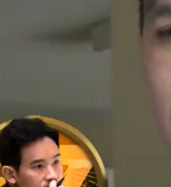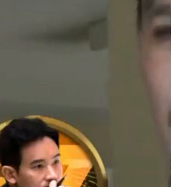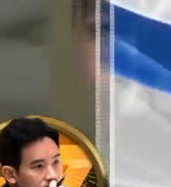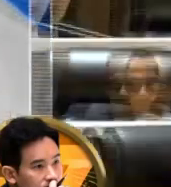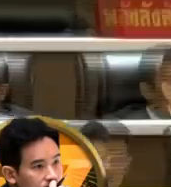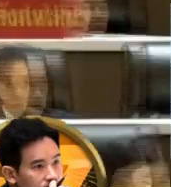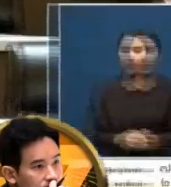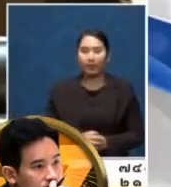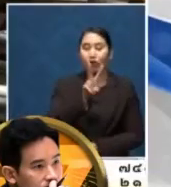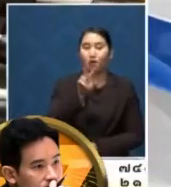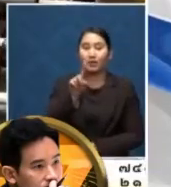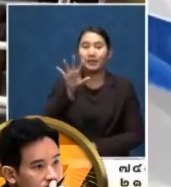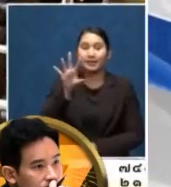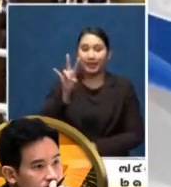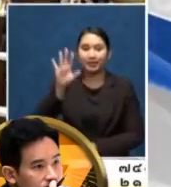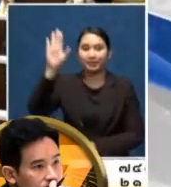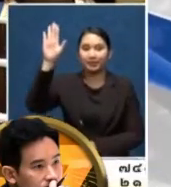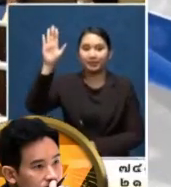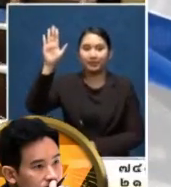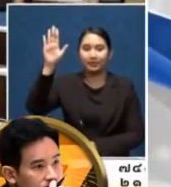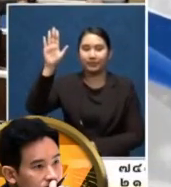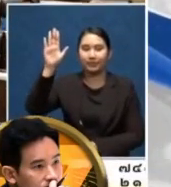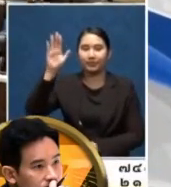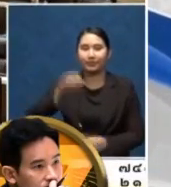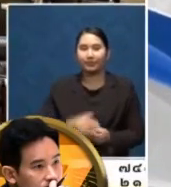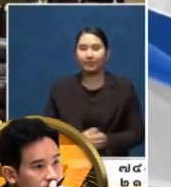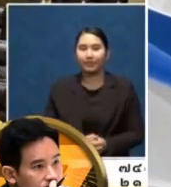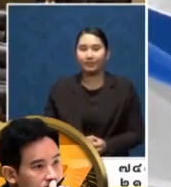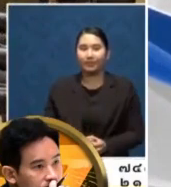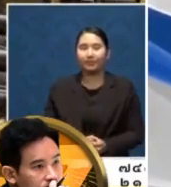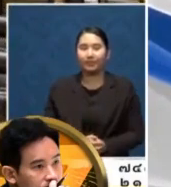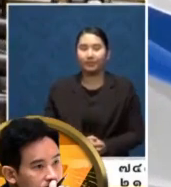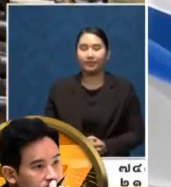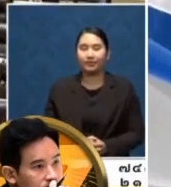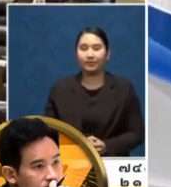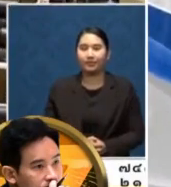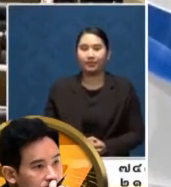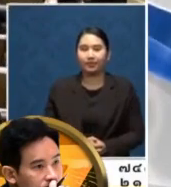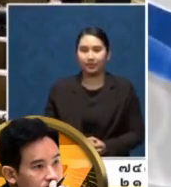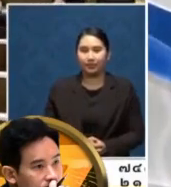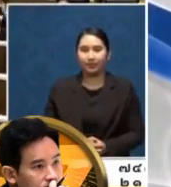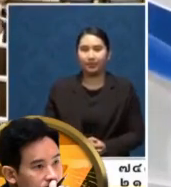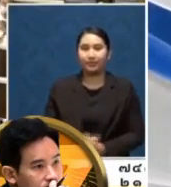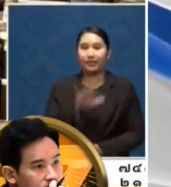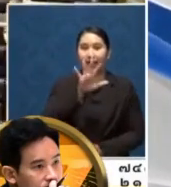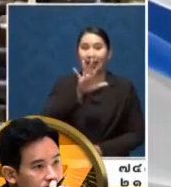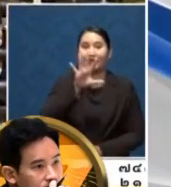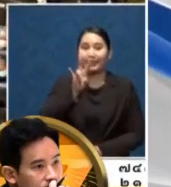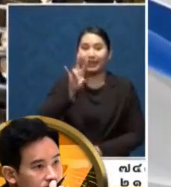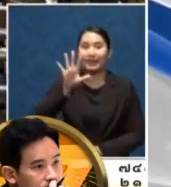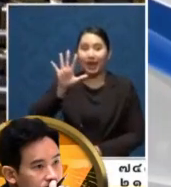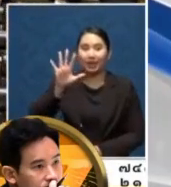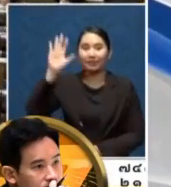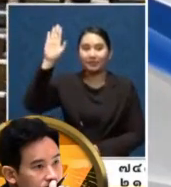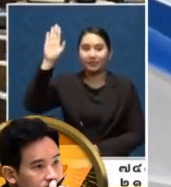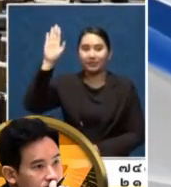9ล่วงละค่ะแต่เชื่อว่าพรรคการเมืองทุกฝ่ายก็ทราบข้อมูลเชิงลึกอยู่แล้วว่าถ้ายังมีก้าวไกลร่วมรัฐบาลสว.ก็ไม่โหวตให้แล้วก็ไม่